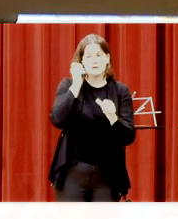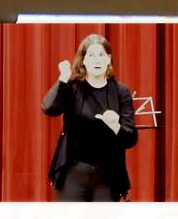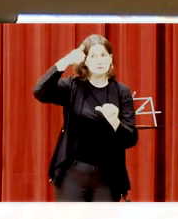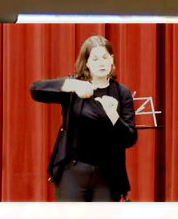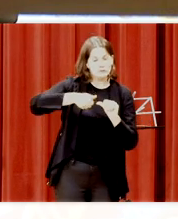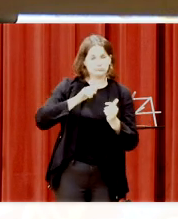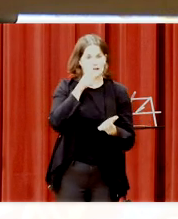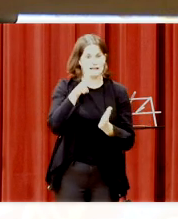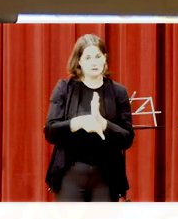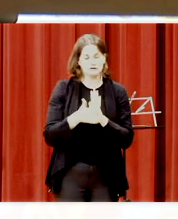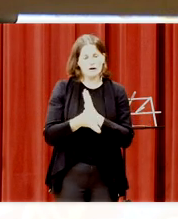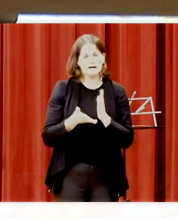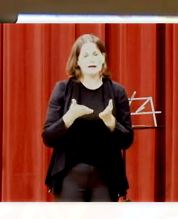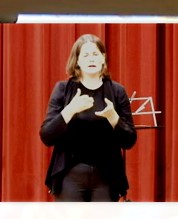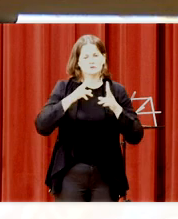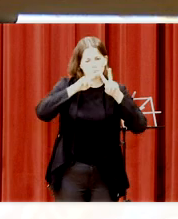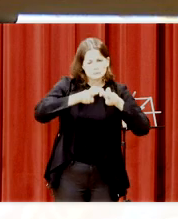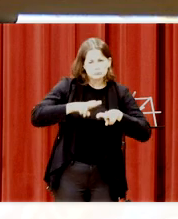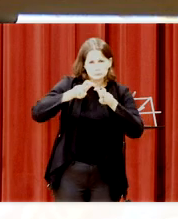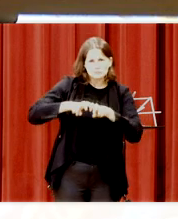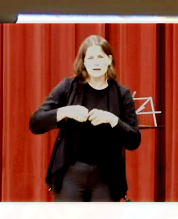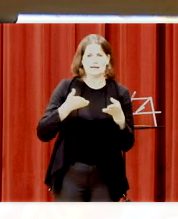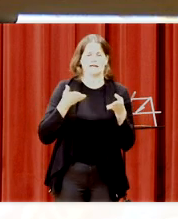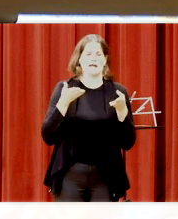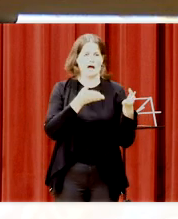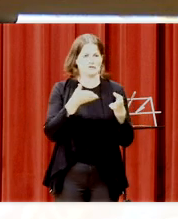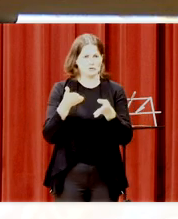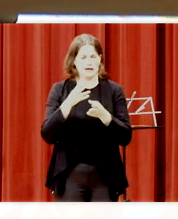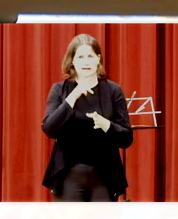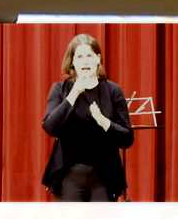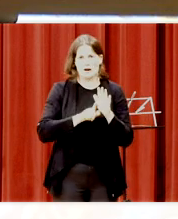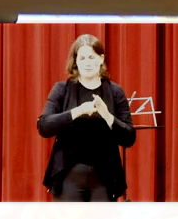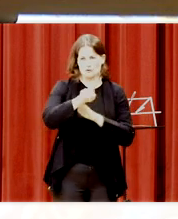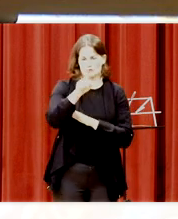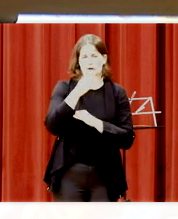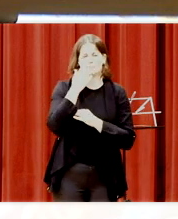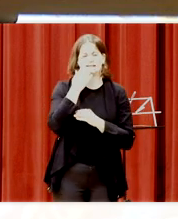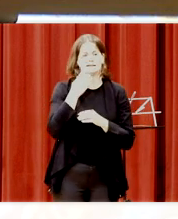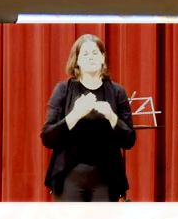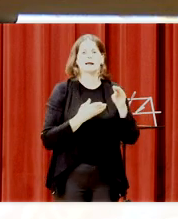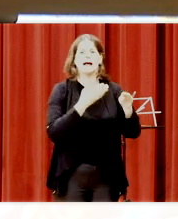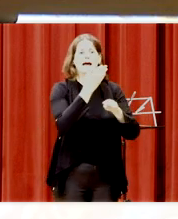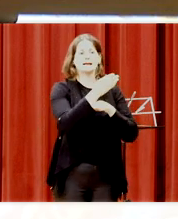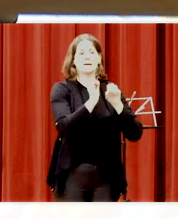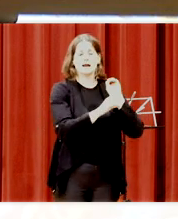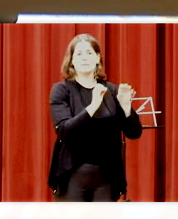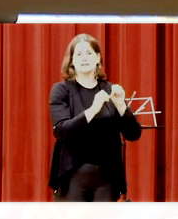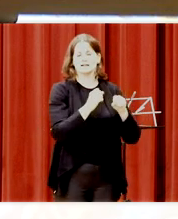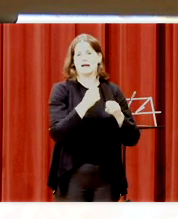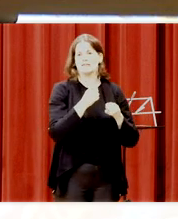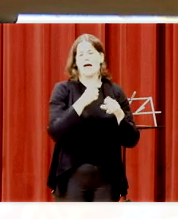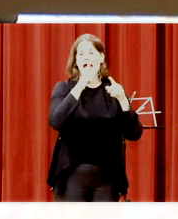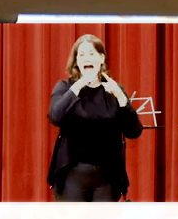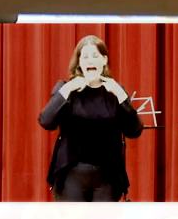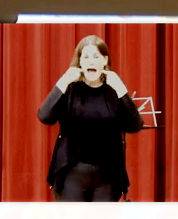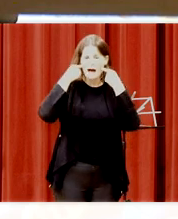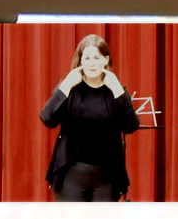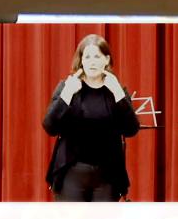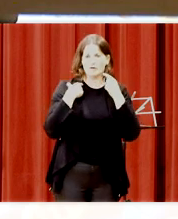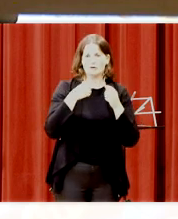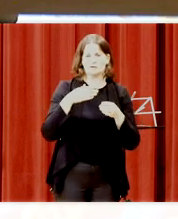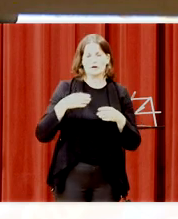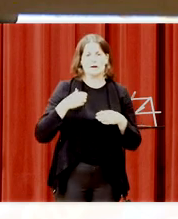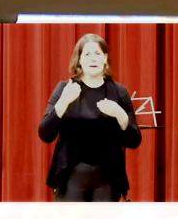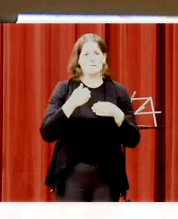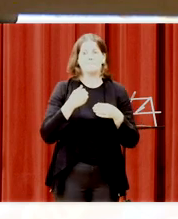veus robots corrents agafant paquets, posant paquets, gestionant, optimitzant rutes. Tot està ja molt, molt